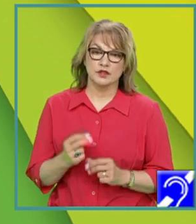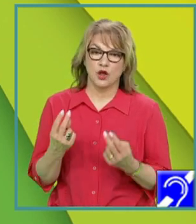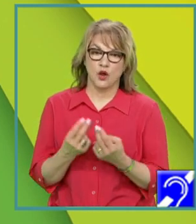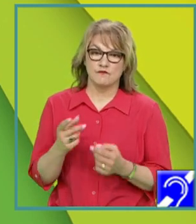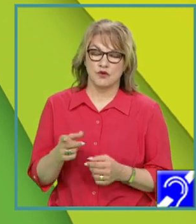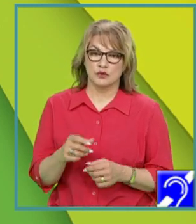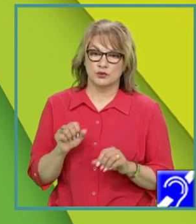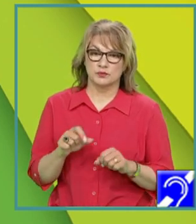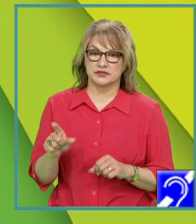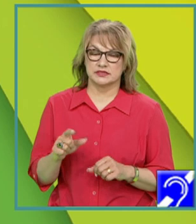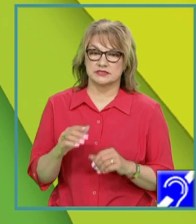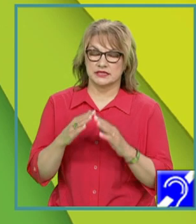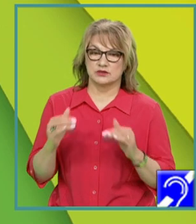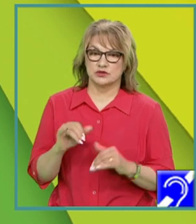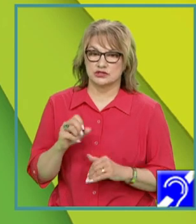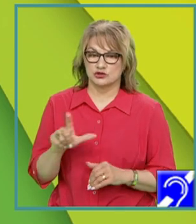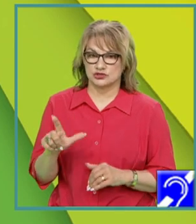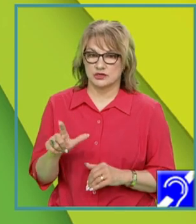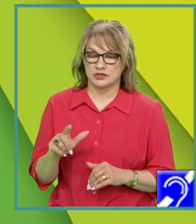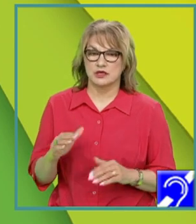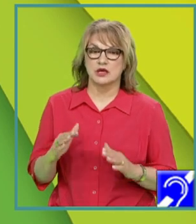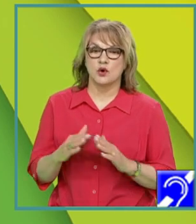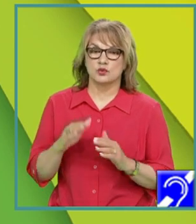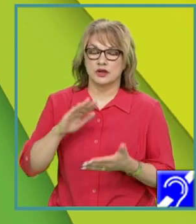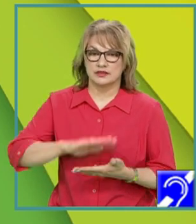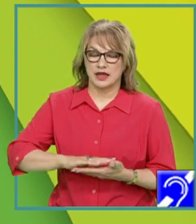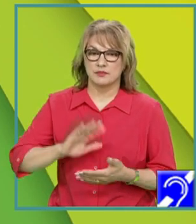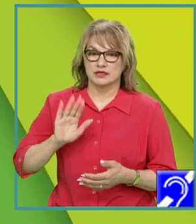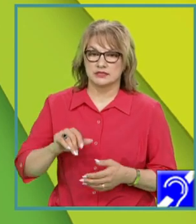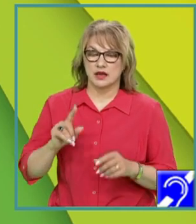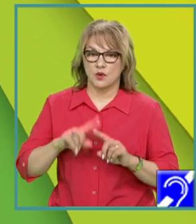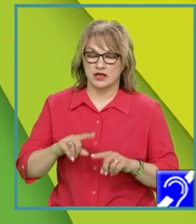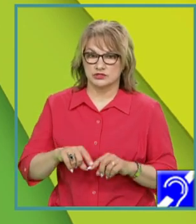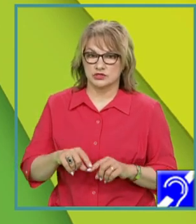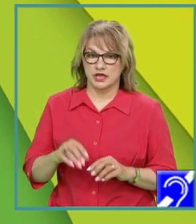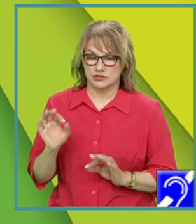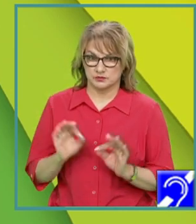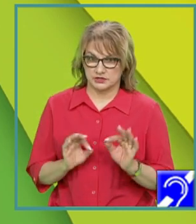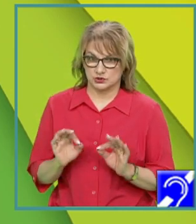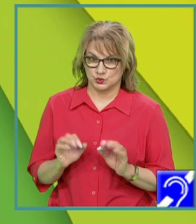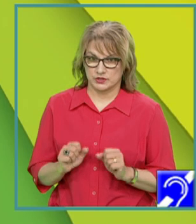proprietățile triunghiului isoscel unghiurile de la bază au aceeași măsură